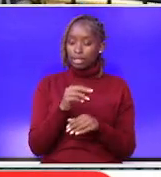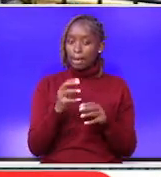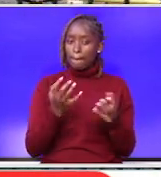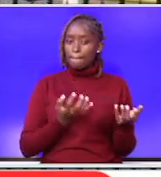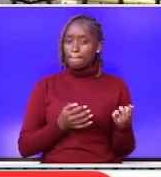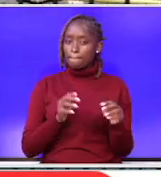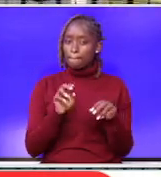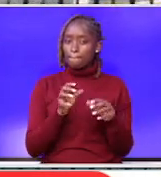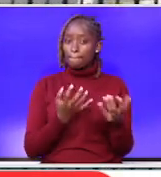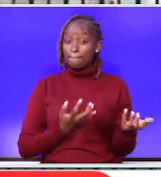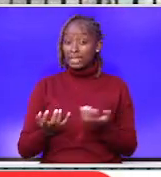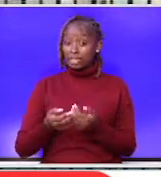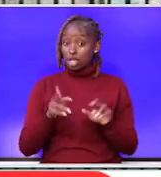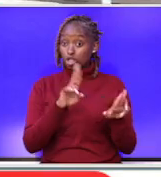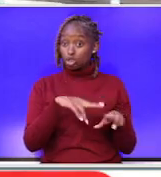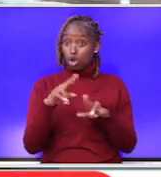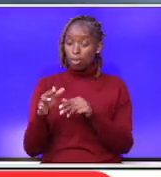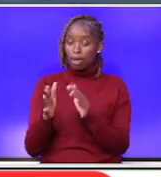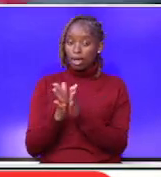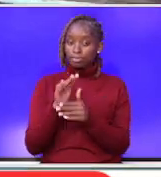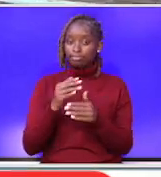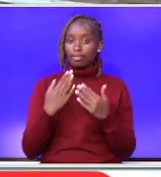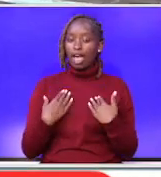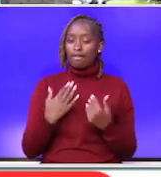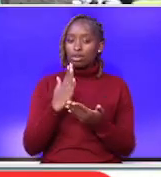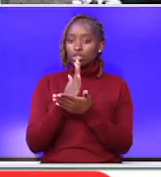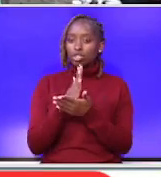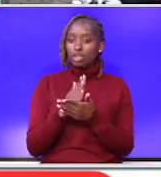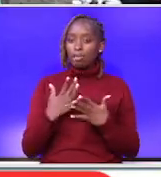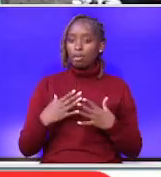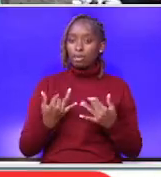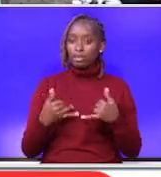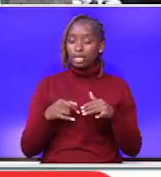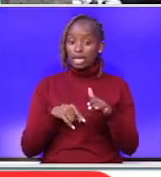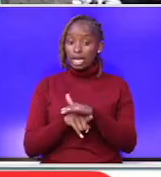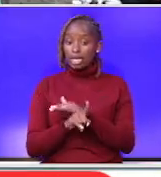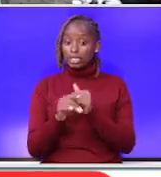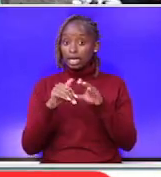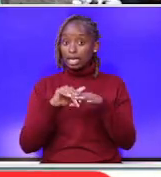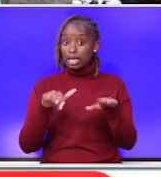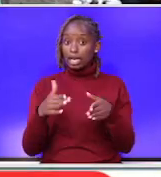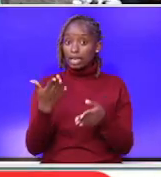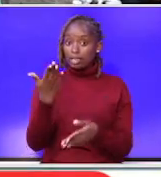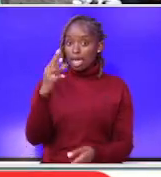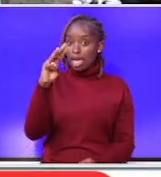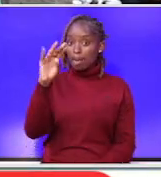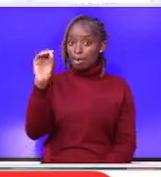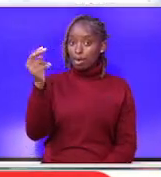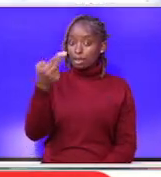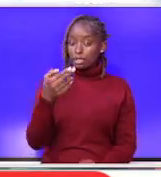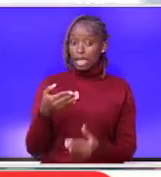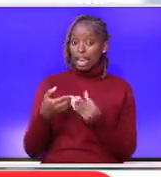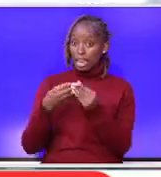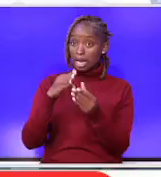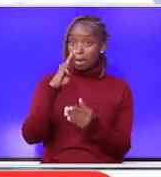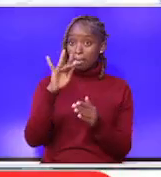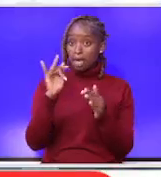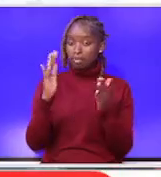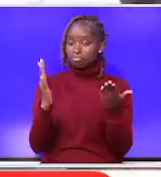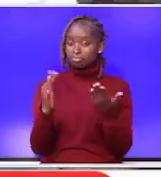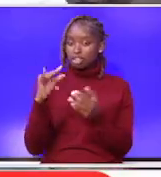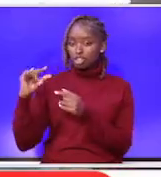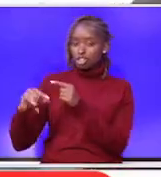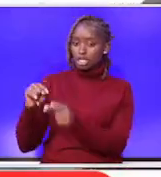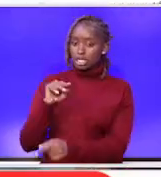utulivu umerejea kufuatia kusimamishwa kwa vuguvugu la Occupy MOH linaloongozwa na kizazi cha Gen Z. Kwa siku mbili